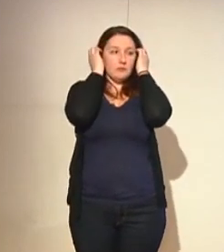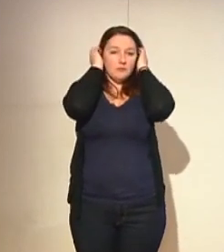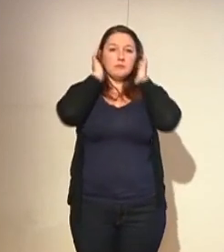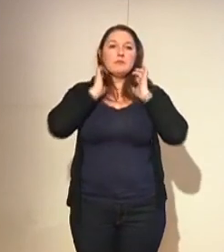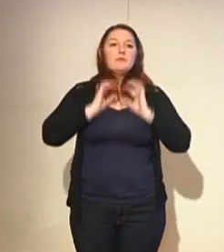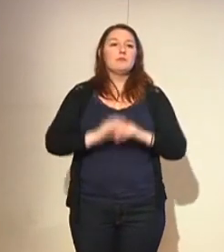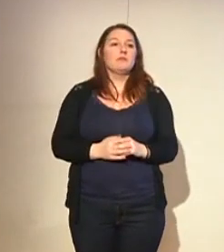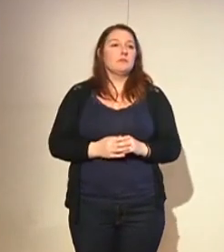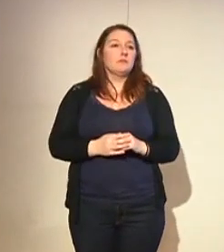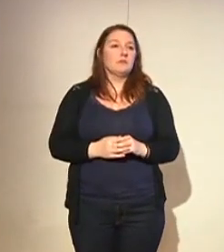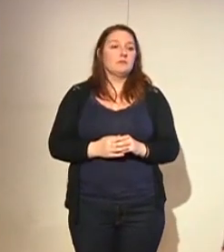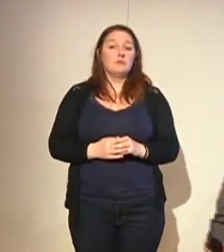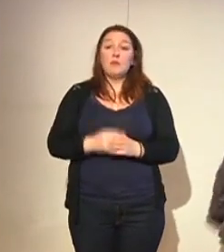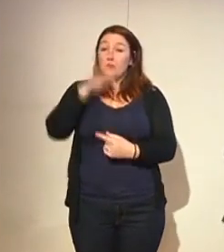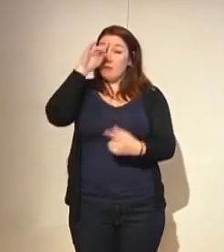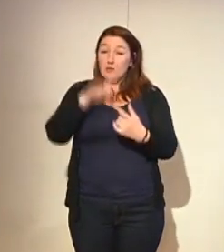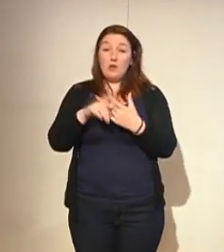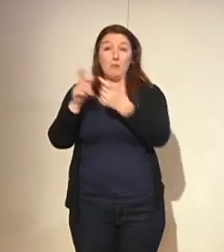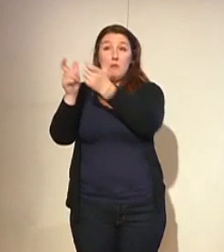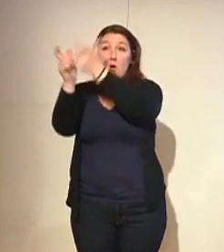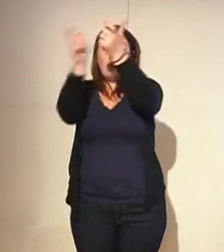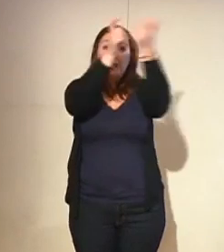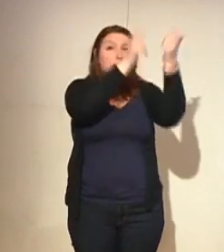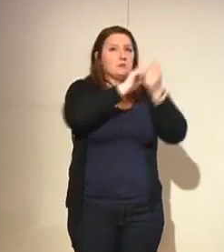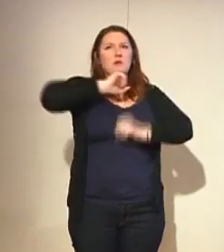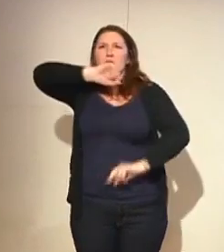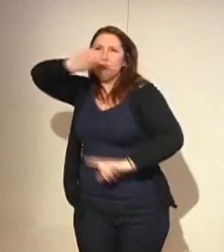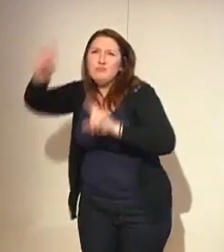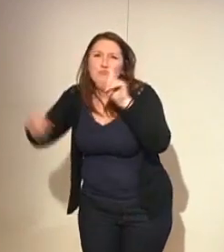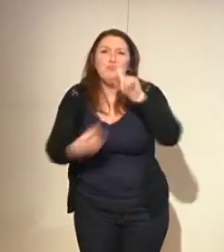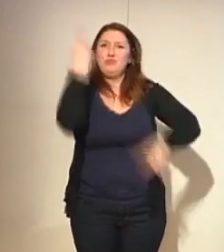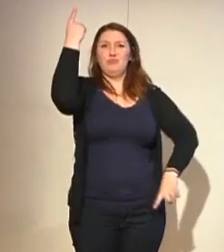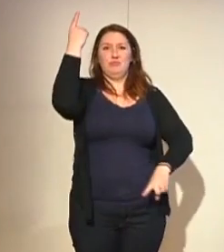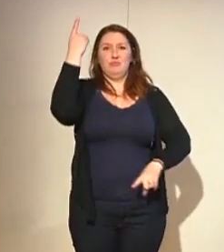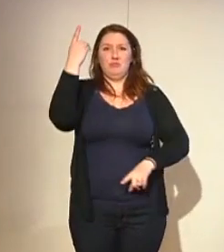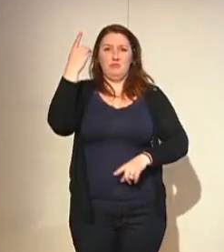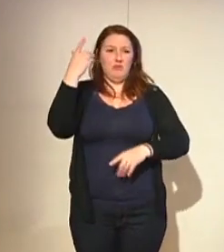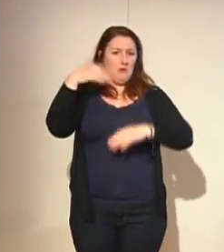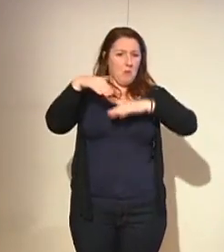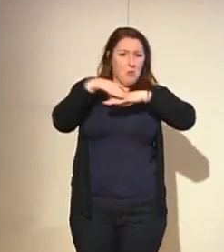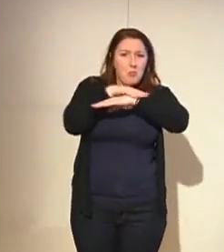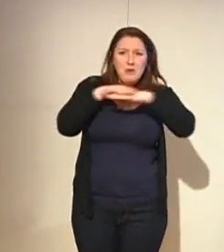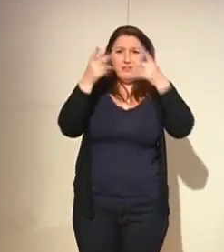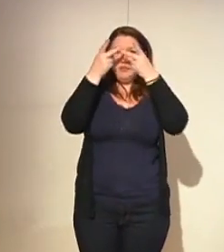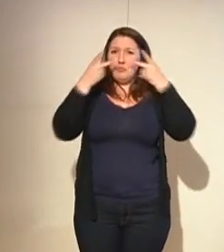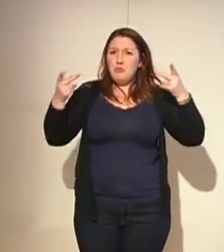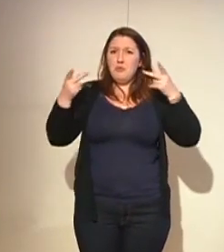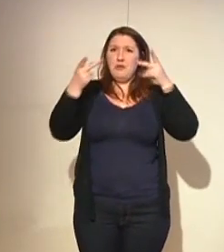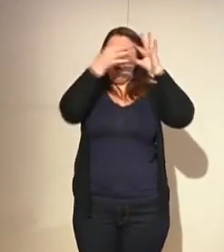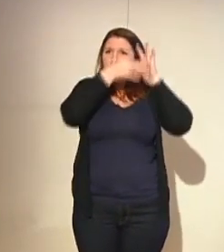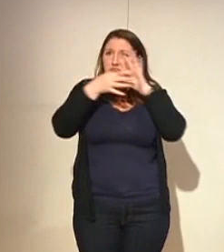des organismes aussi fondamentaux qui mettent en œuvre politique publique de